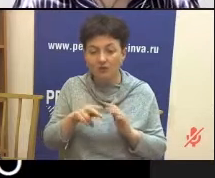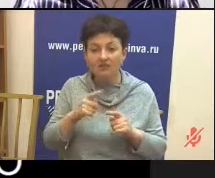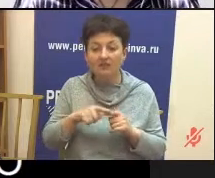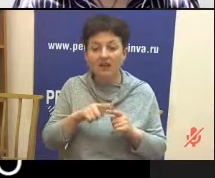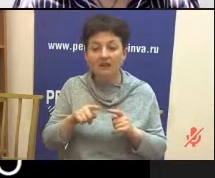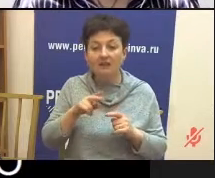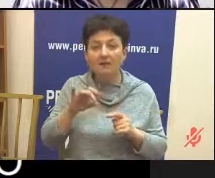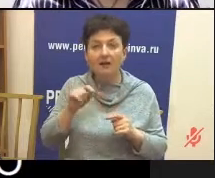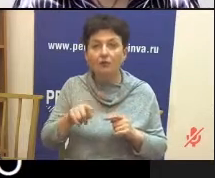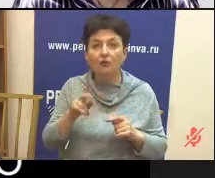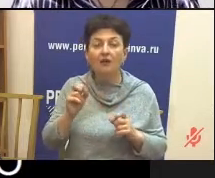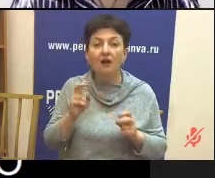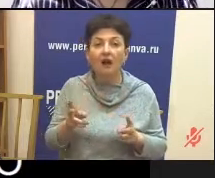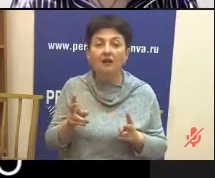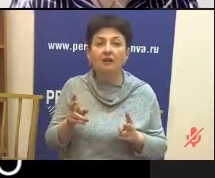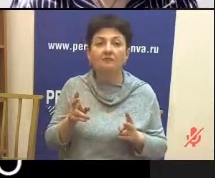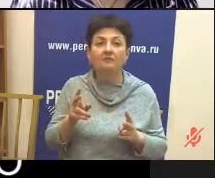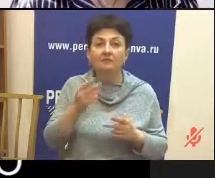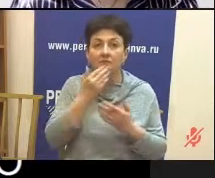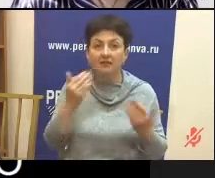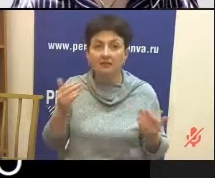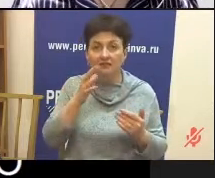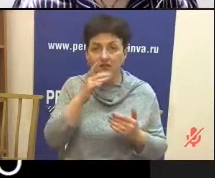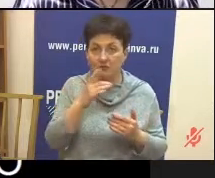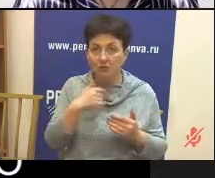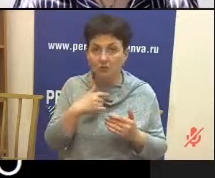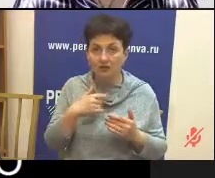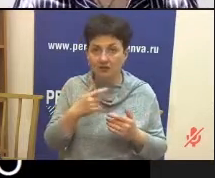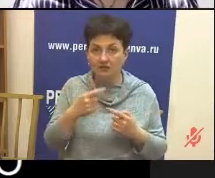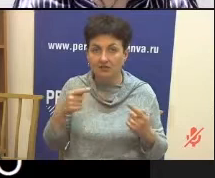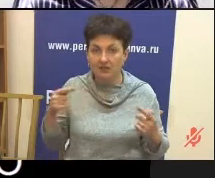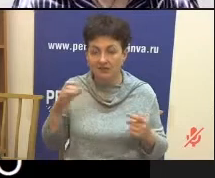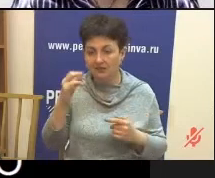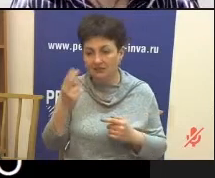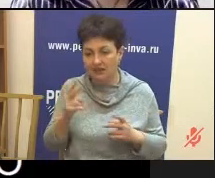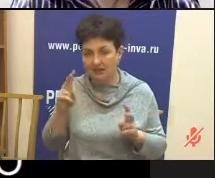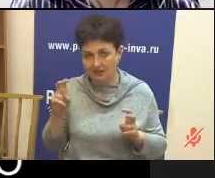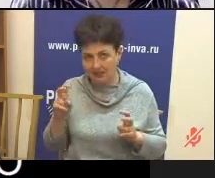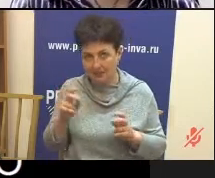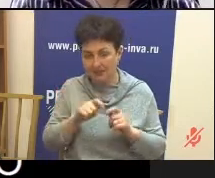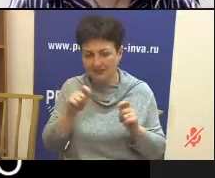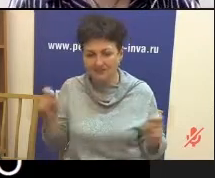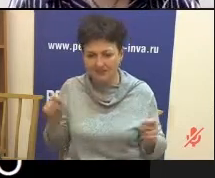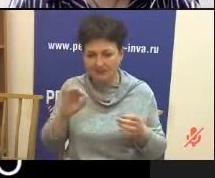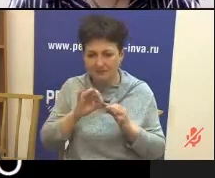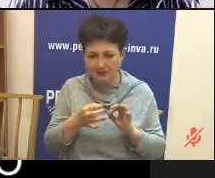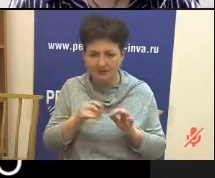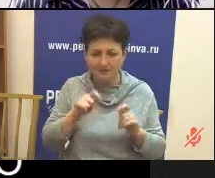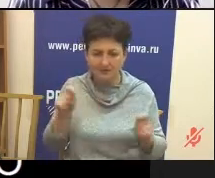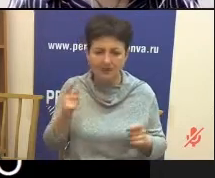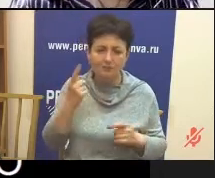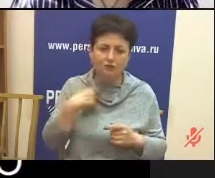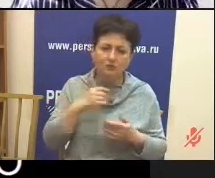результаты нашей работы как фонда и скорее про то, как в последнее время у нас разворачиваются разные